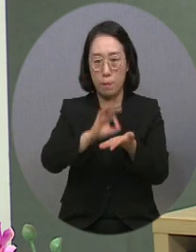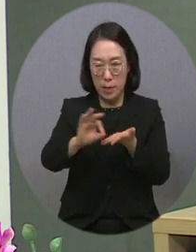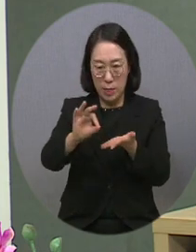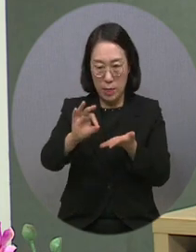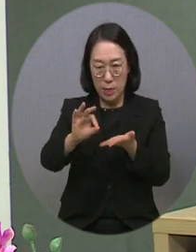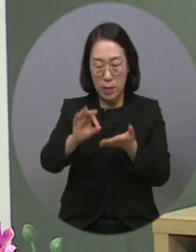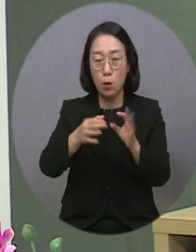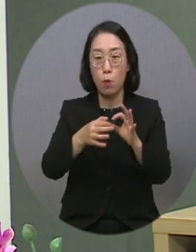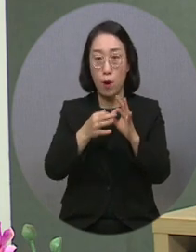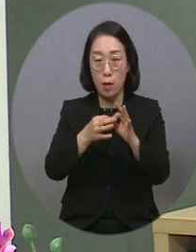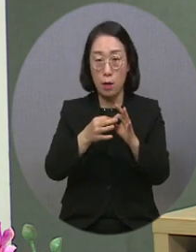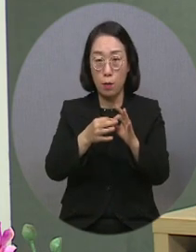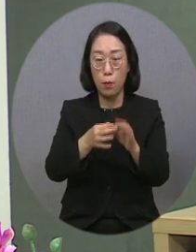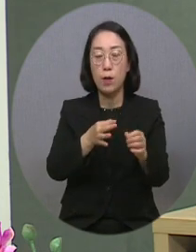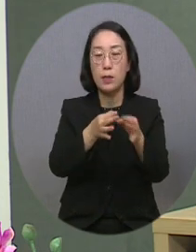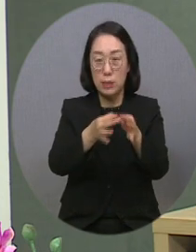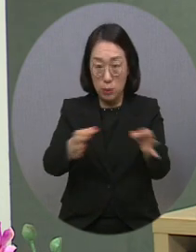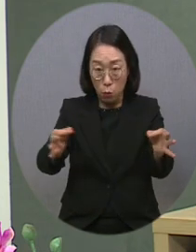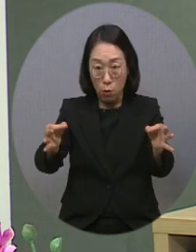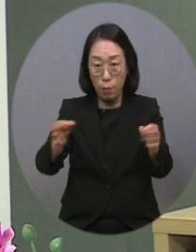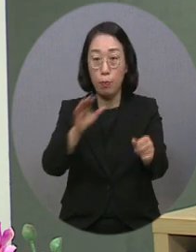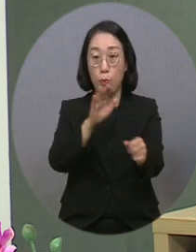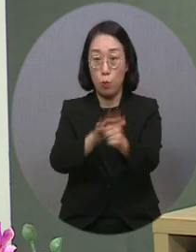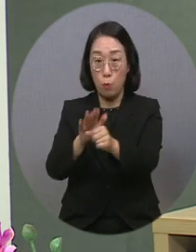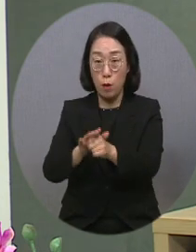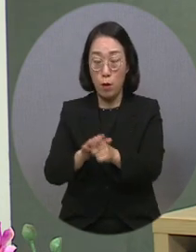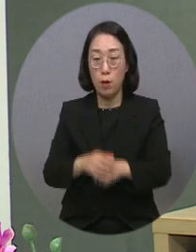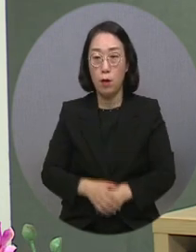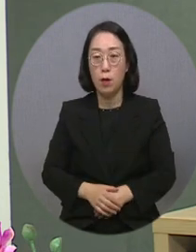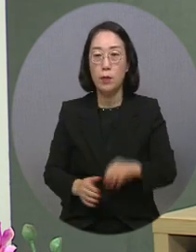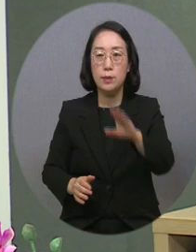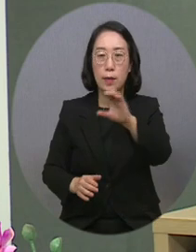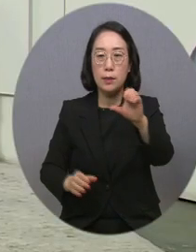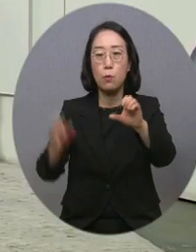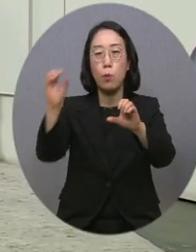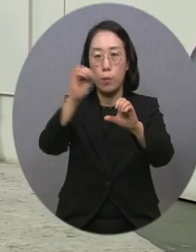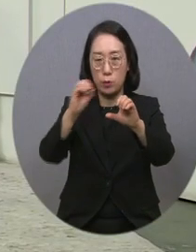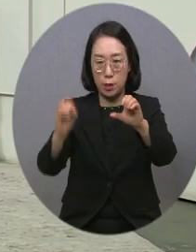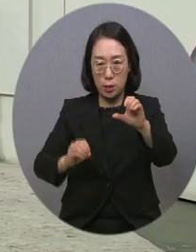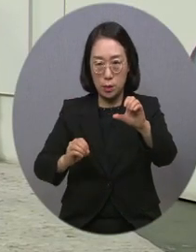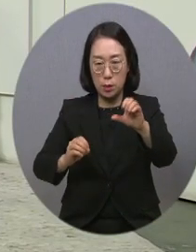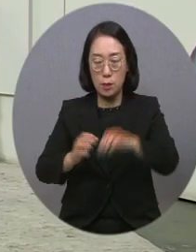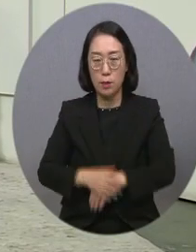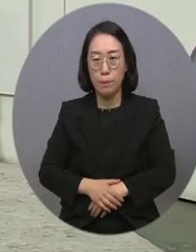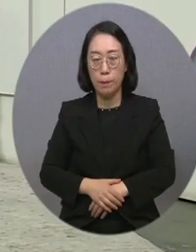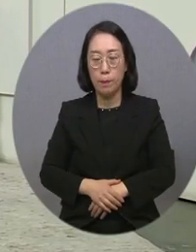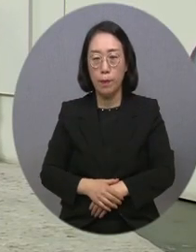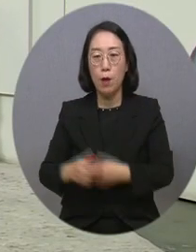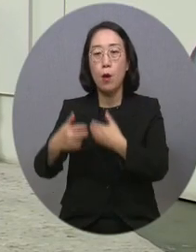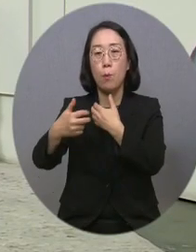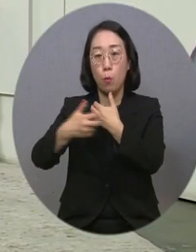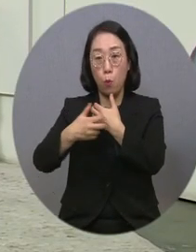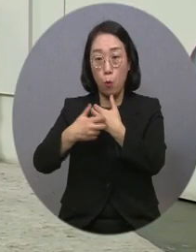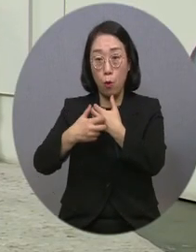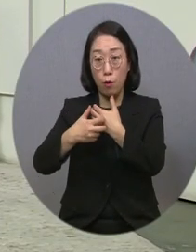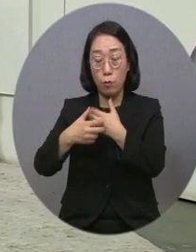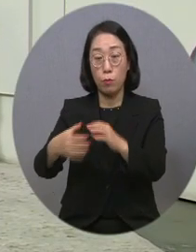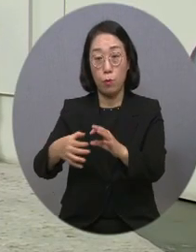됐었고 두 번째로 이제 그게 이제 기초 생계비 45% 정도 했고 보건의료 쪽이